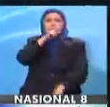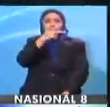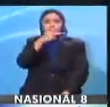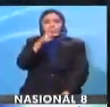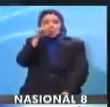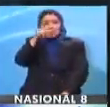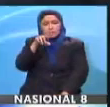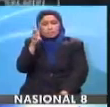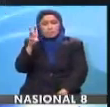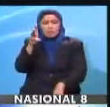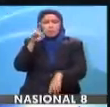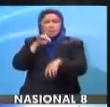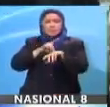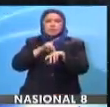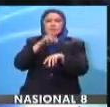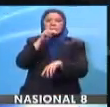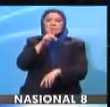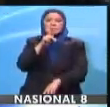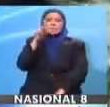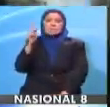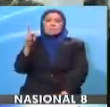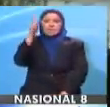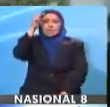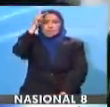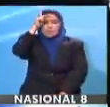sawit Kuala Kai